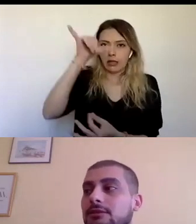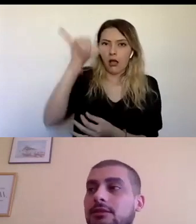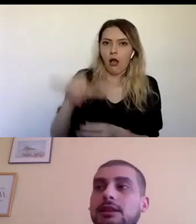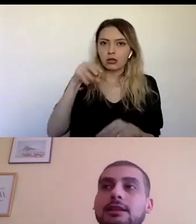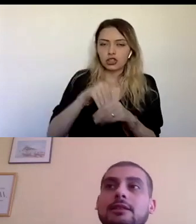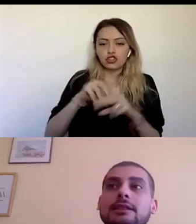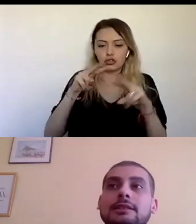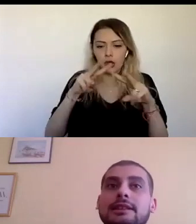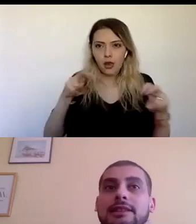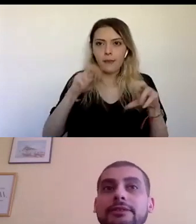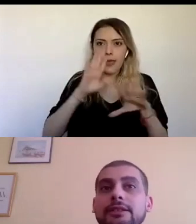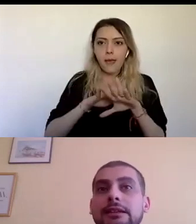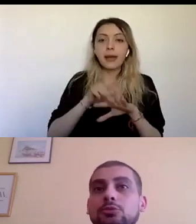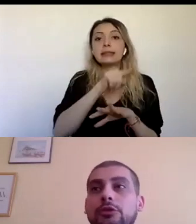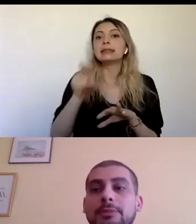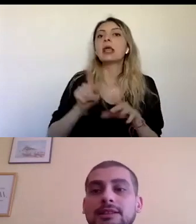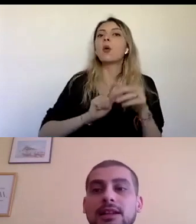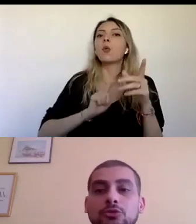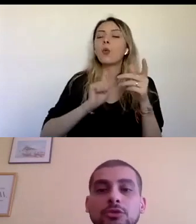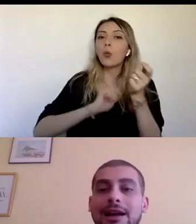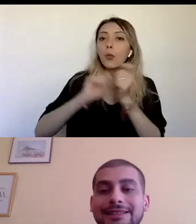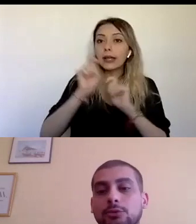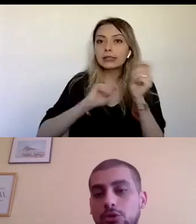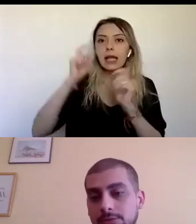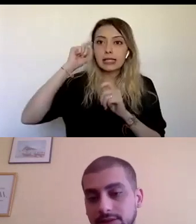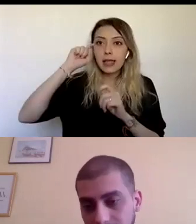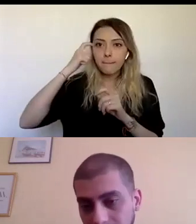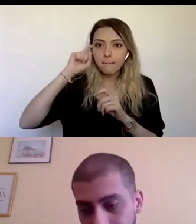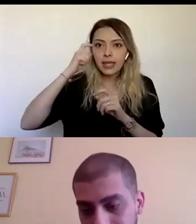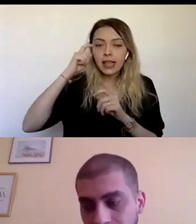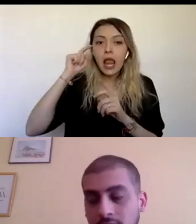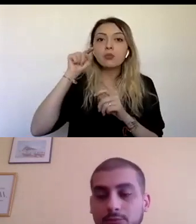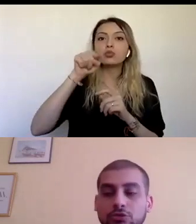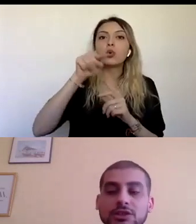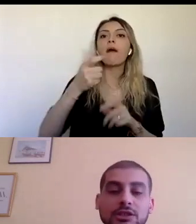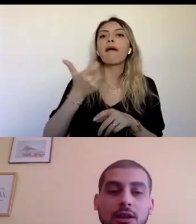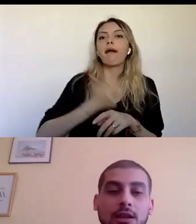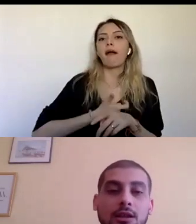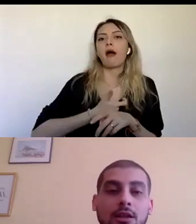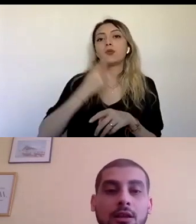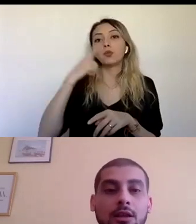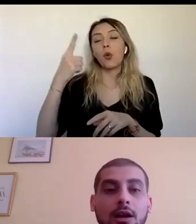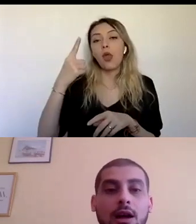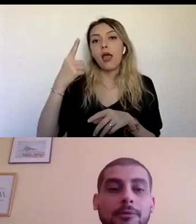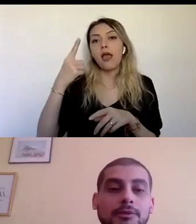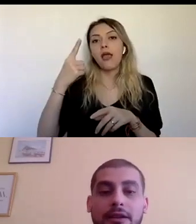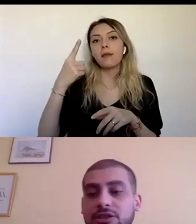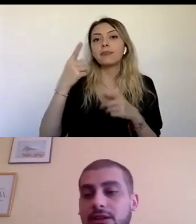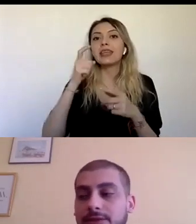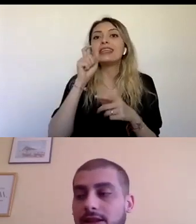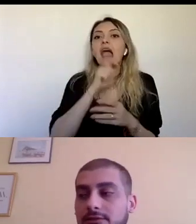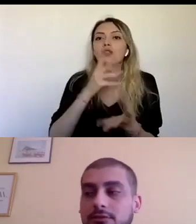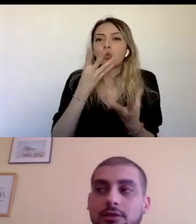verilerin kişisel veriler korunması kanununa aykırı olmaması gerekmekte. Bunun için